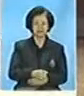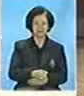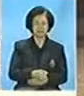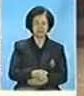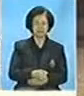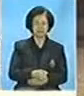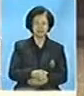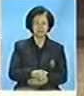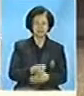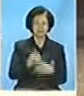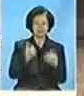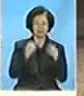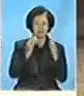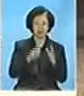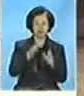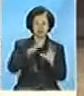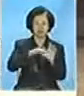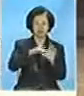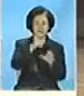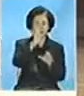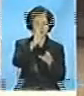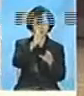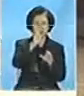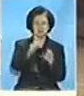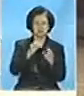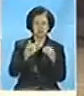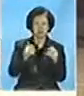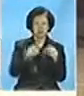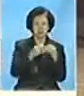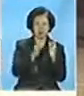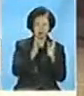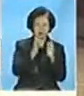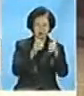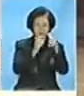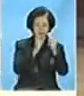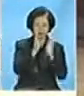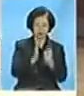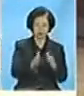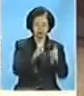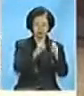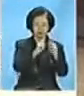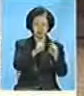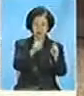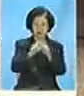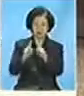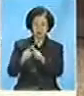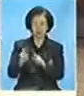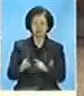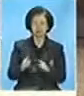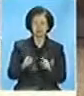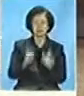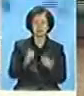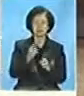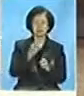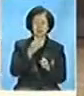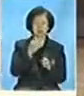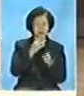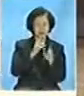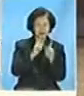เรามีผู้สมัคร7ท่านแต่ละท่านมีบุคลิกภาพแตกต่างกันออกไปมันเป็นสีสันนะครับผมว่าเป็น